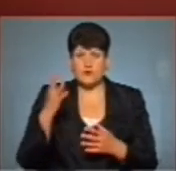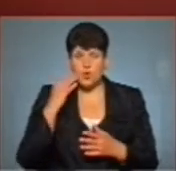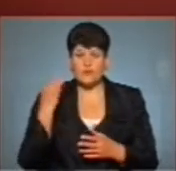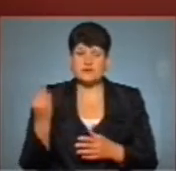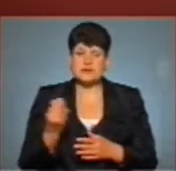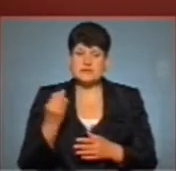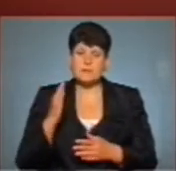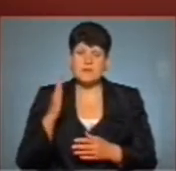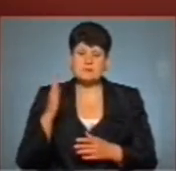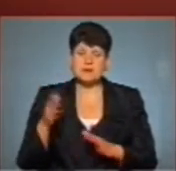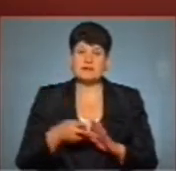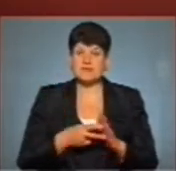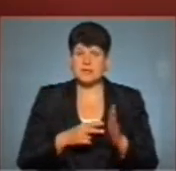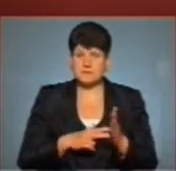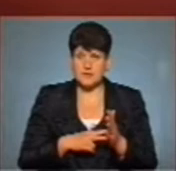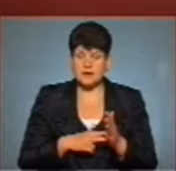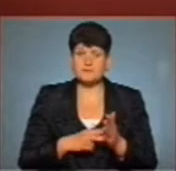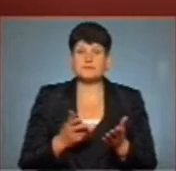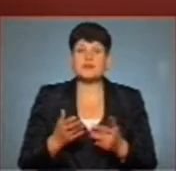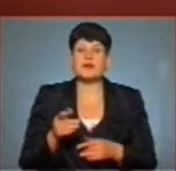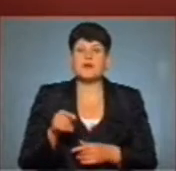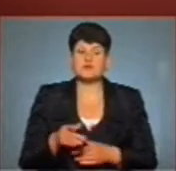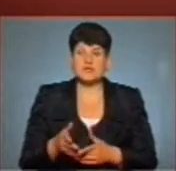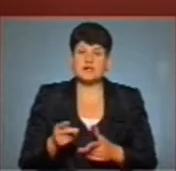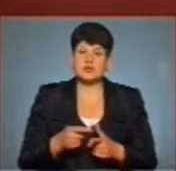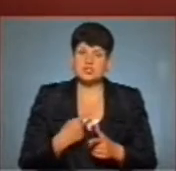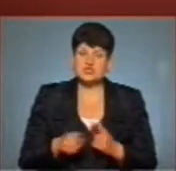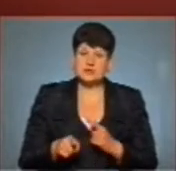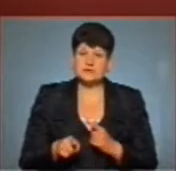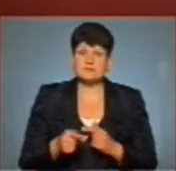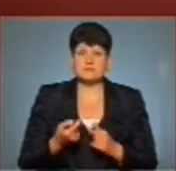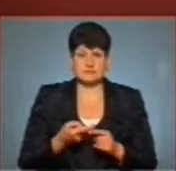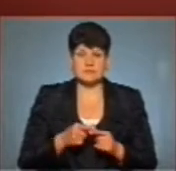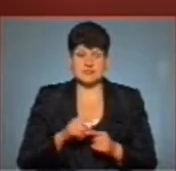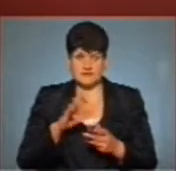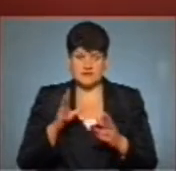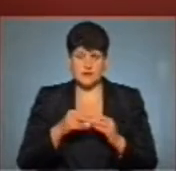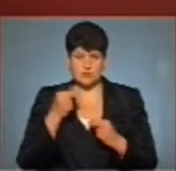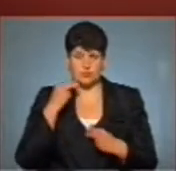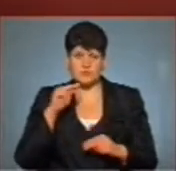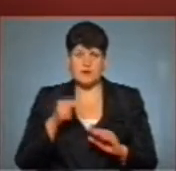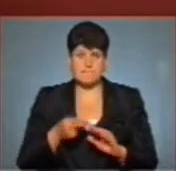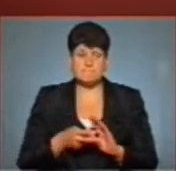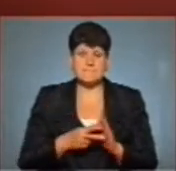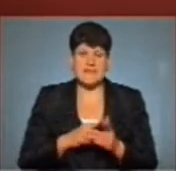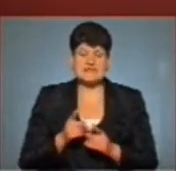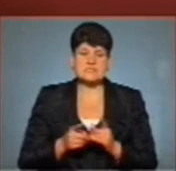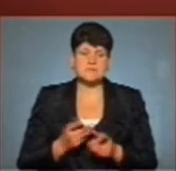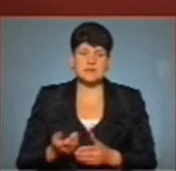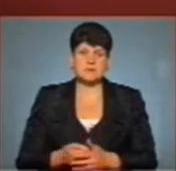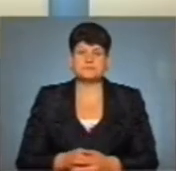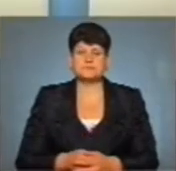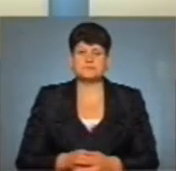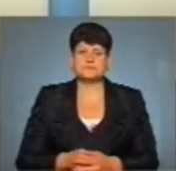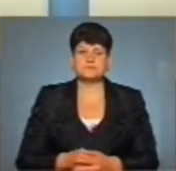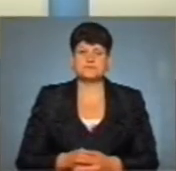історію перспективних планів, яка вона, чи вдосконалювався загалом план зі змінами?